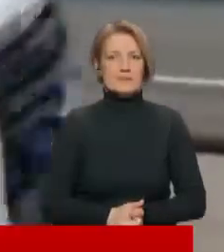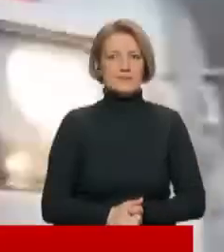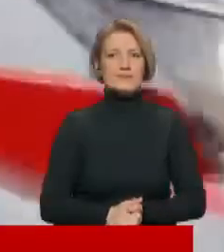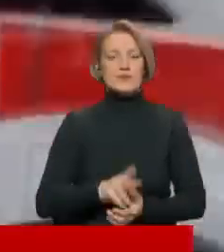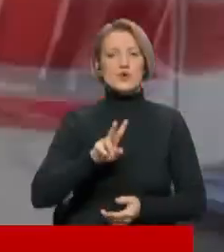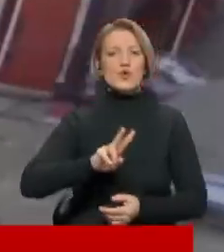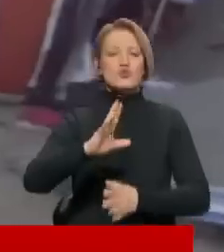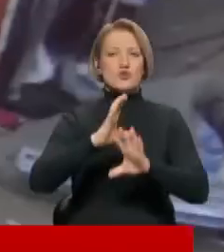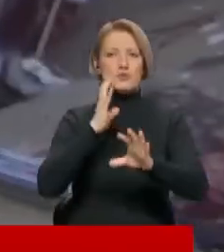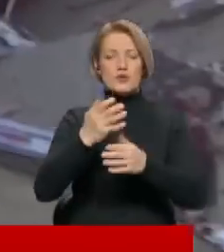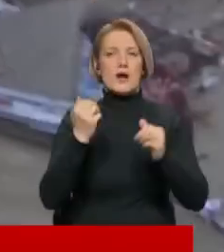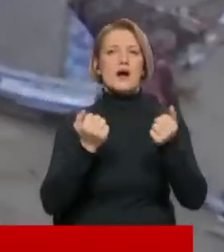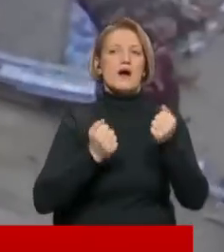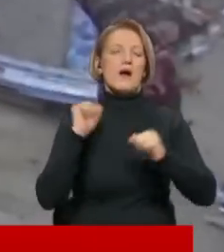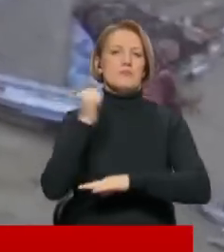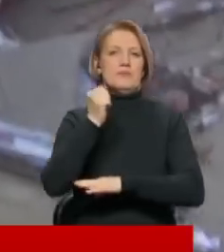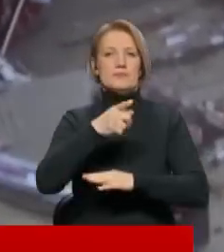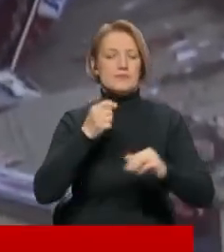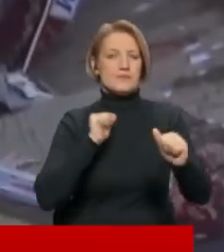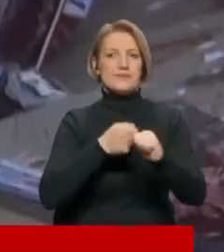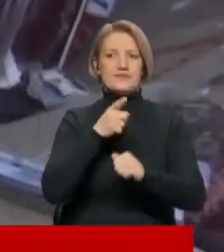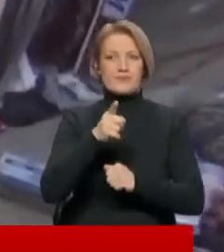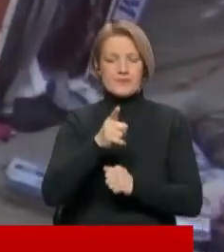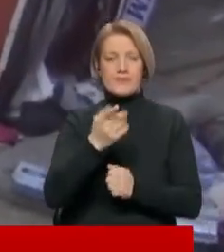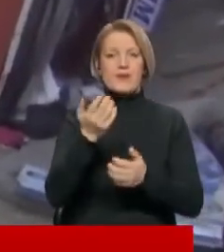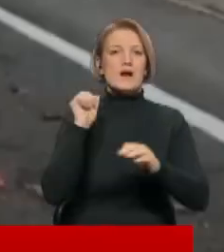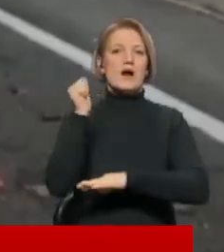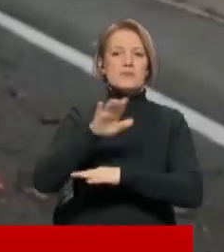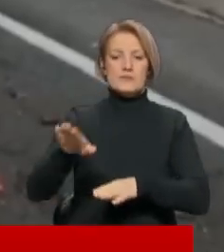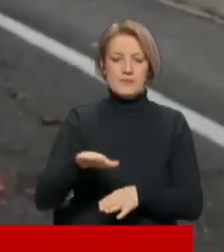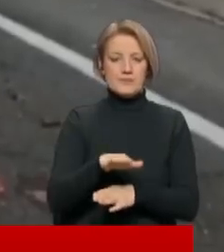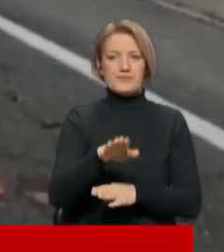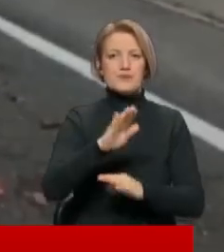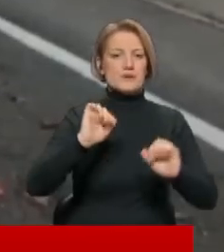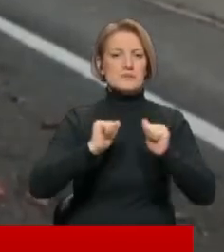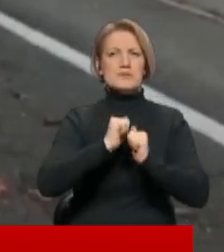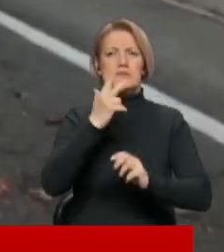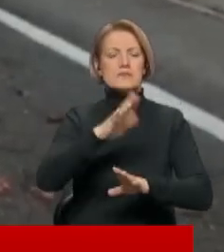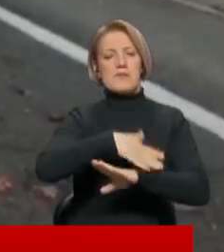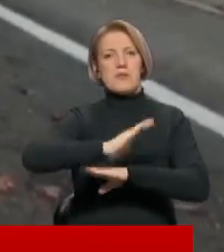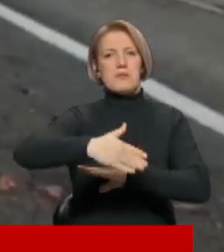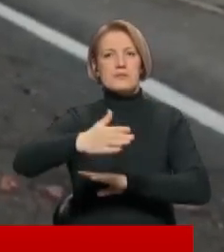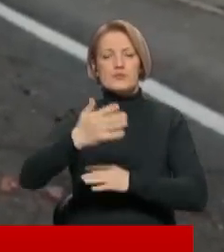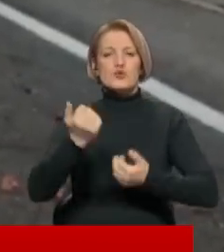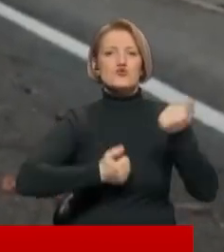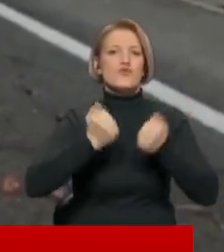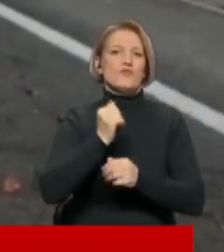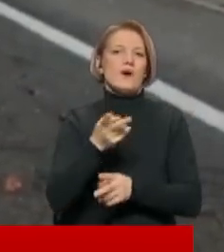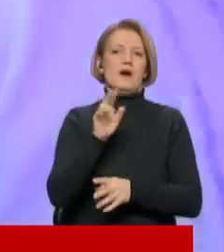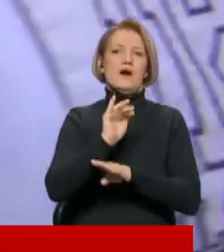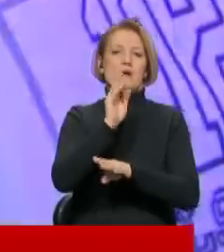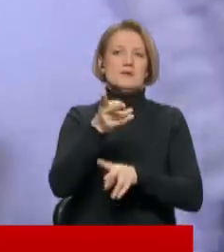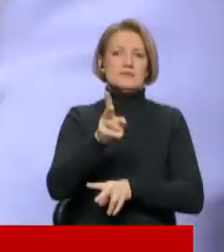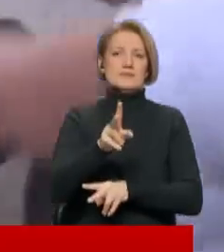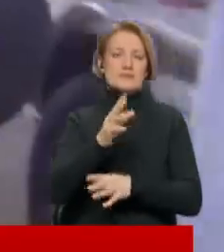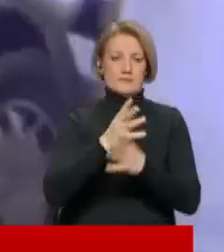yolcu otobüsüyle kamyon çarpıştı emniyet şeridinden yola çıkan kamyon çarpışmanın şiddetiyle savruldu şoförü yaşamını yitirdi